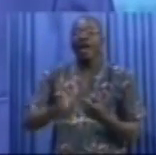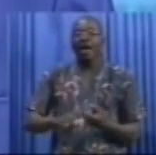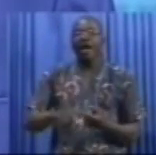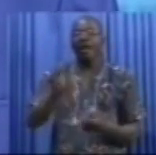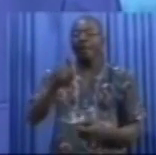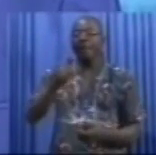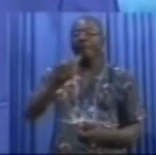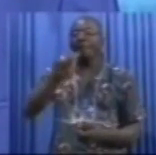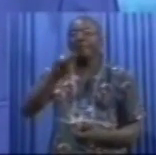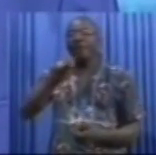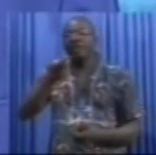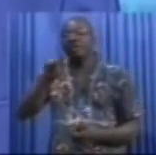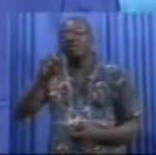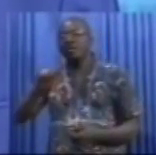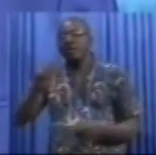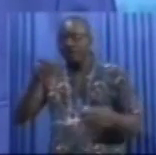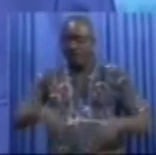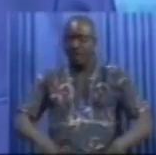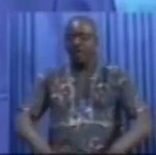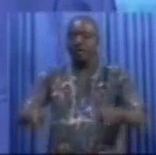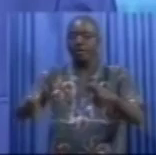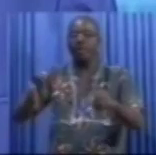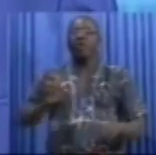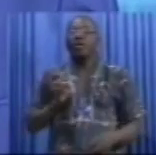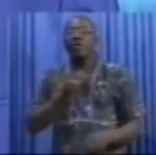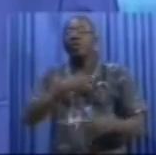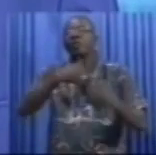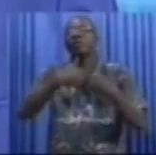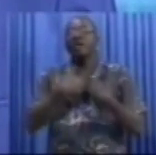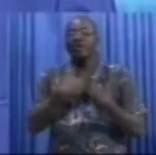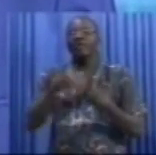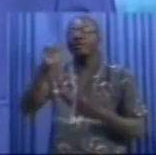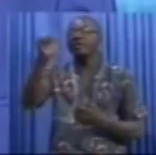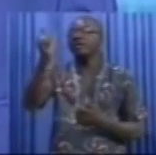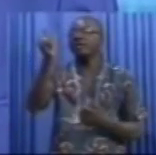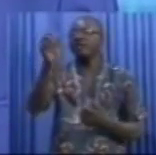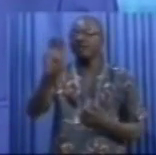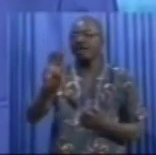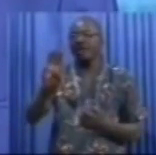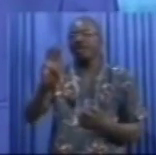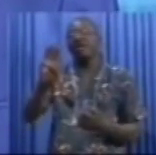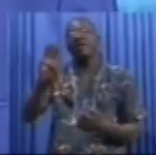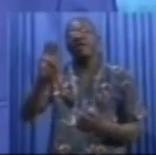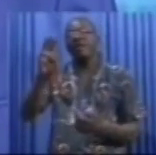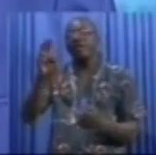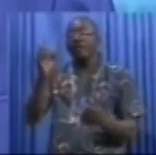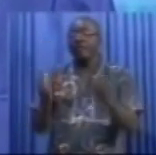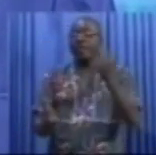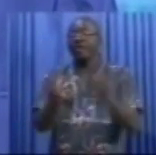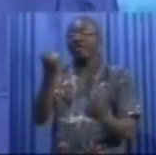Padoua, dans la rue, nous avons 16 véhicules complètement consumés.